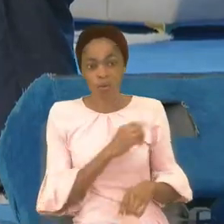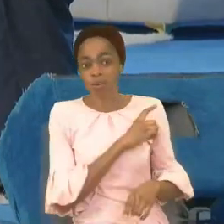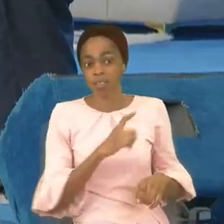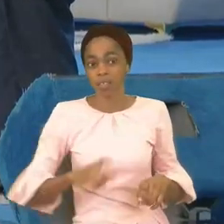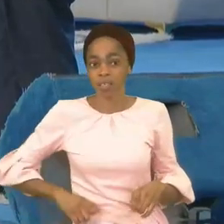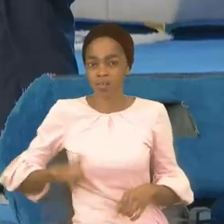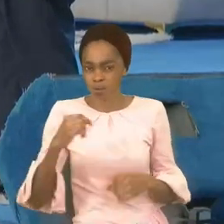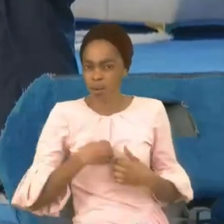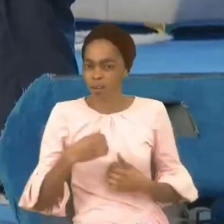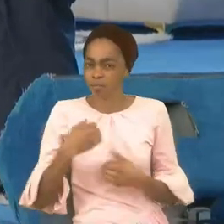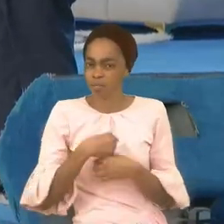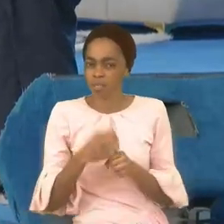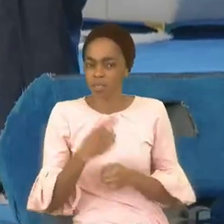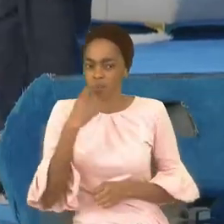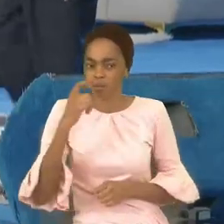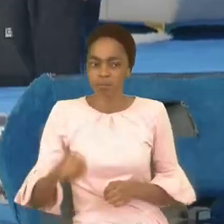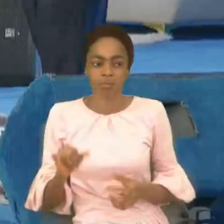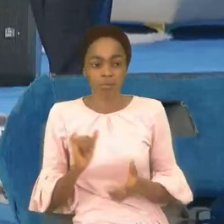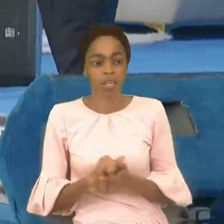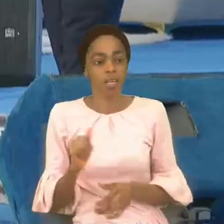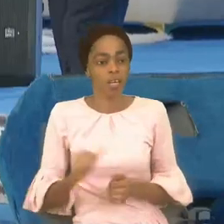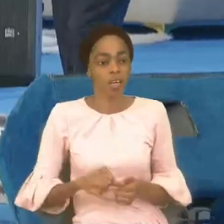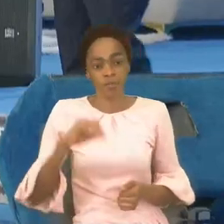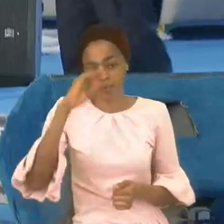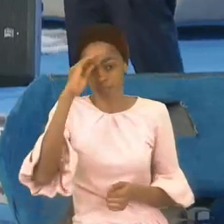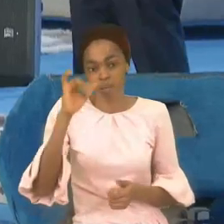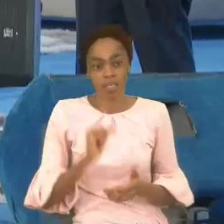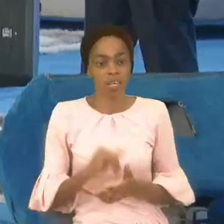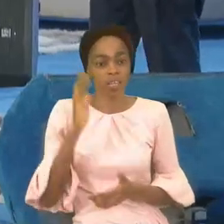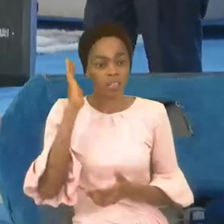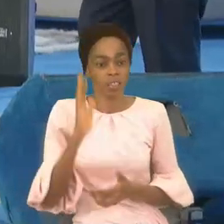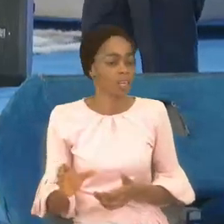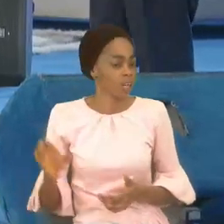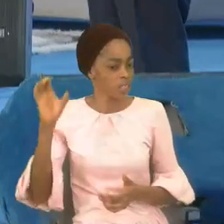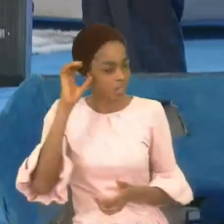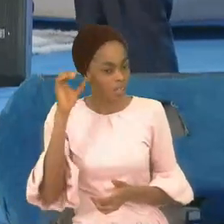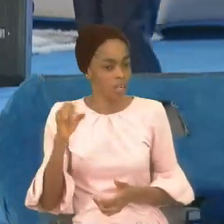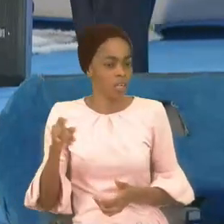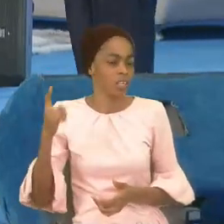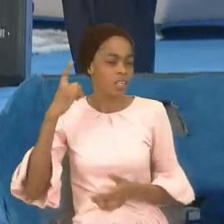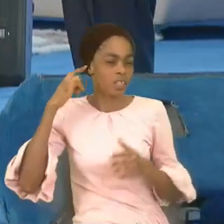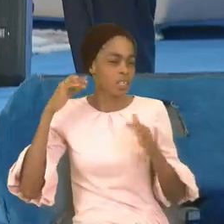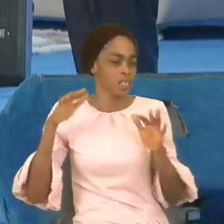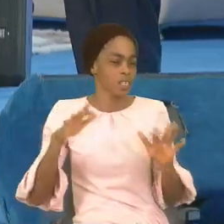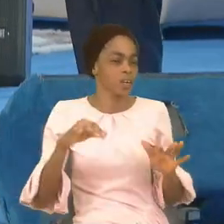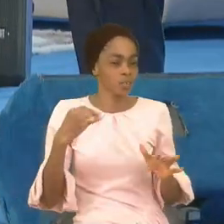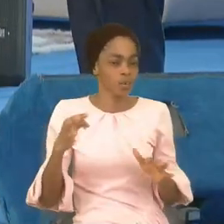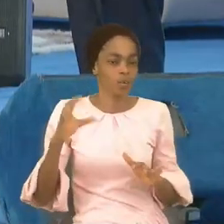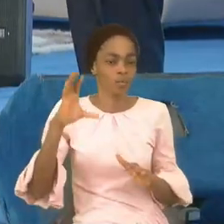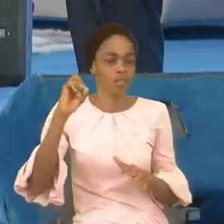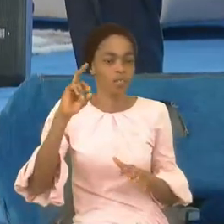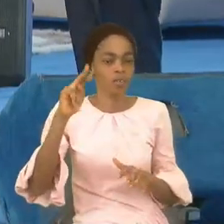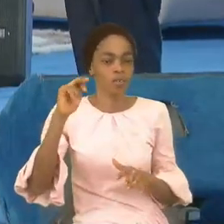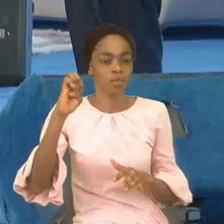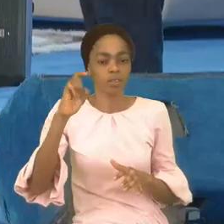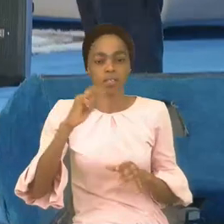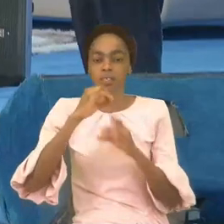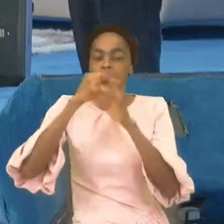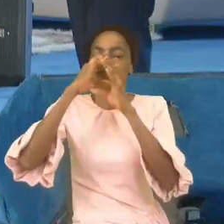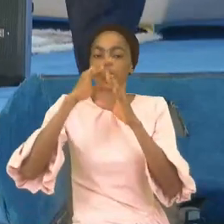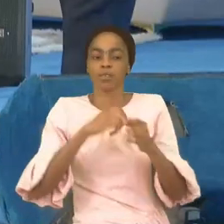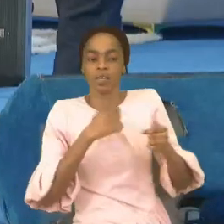d'après lequel tous ceux qui entendraient le son de la trompette, du chalumeau, de la